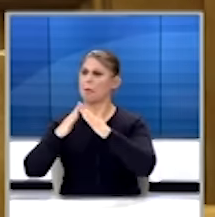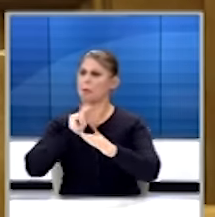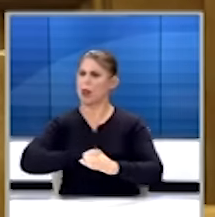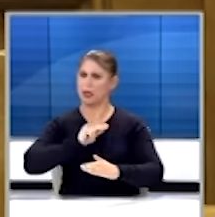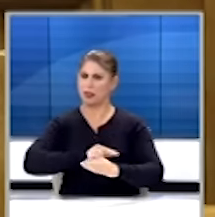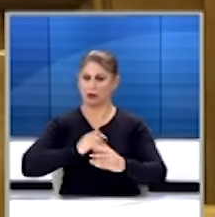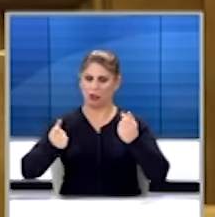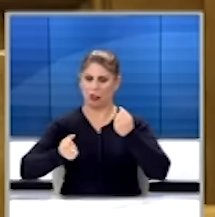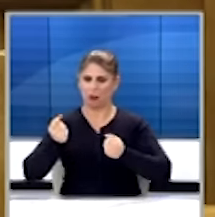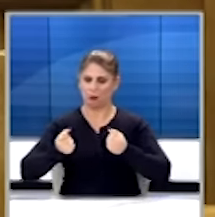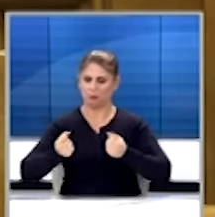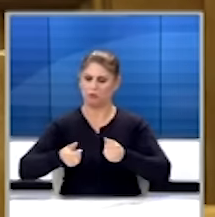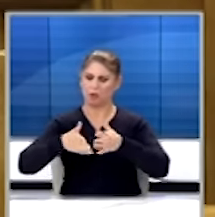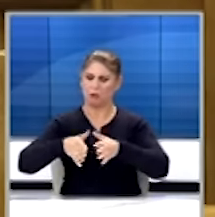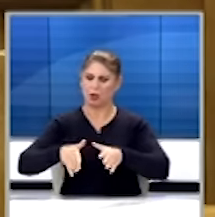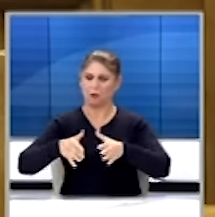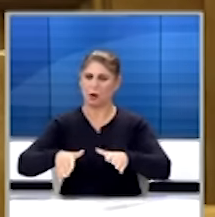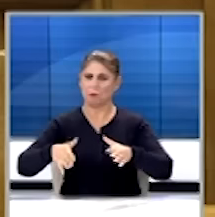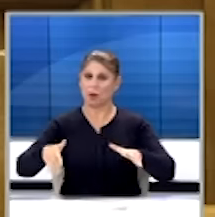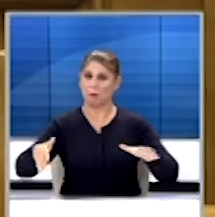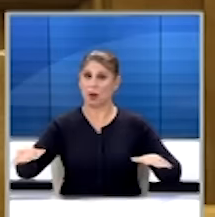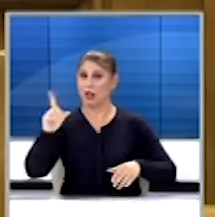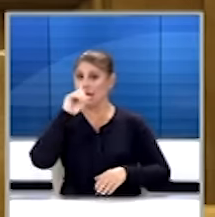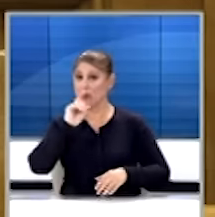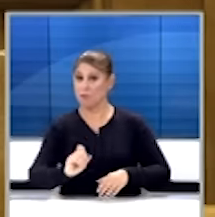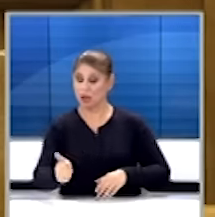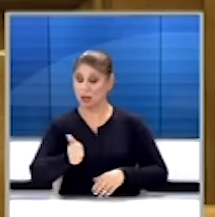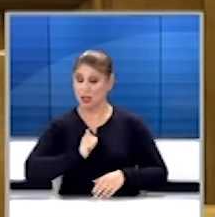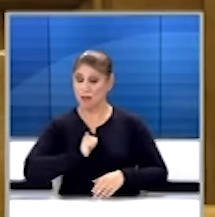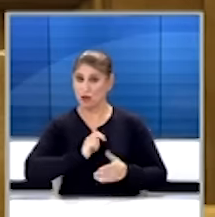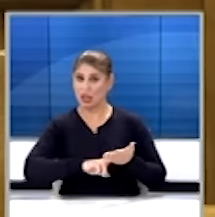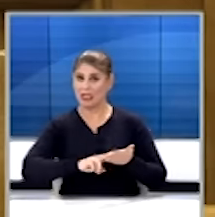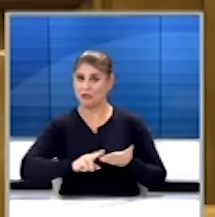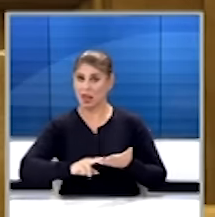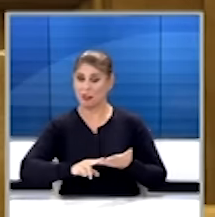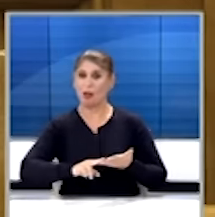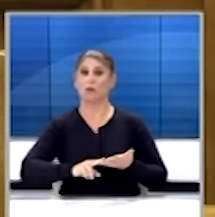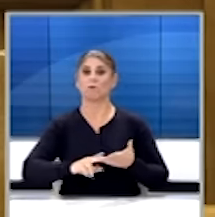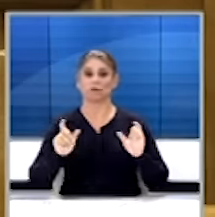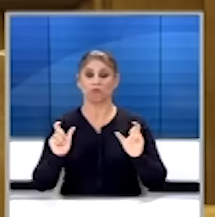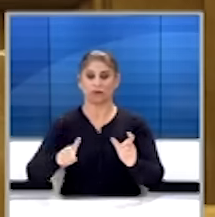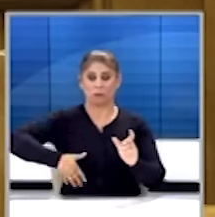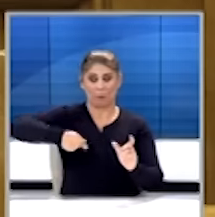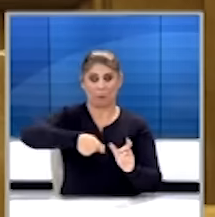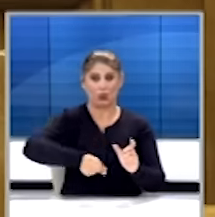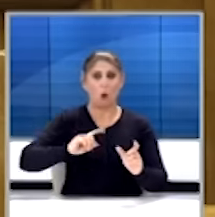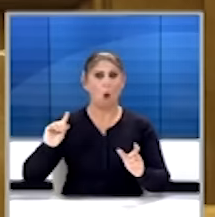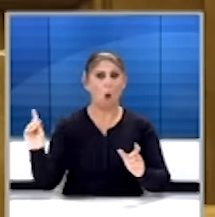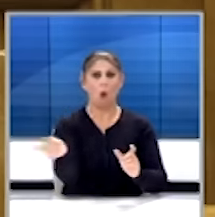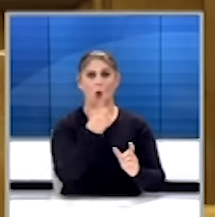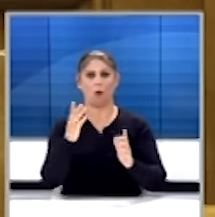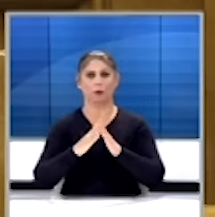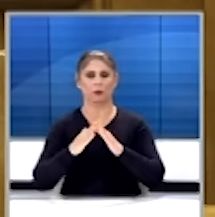από οχήματα και προχωράτε προς την υποχρεωτική ιδιωτική ασφάλιση όλων των ακινήτων. Όχι